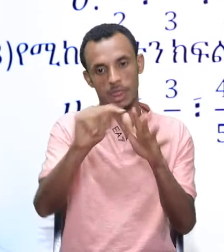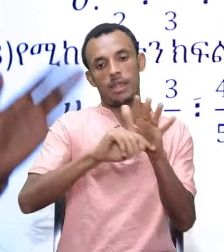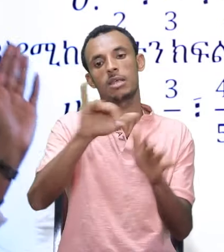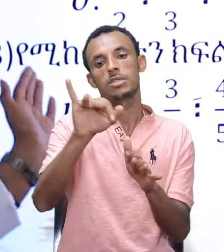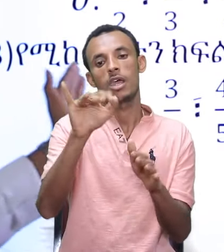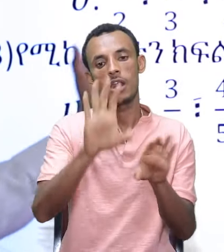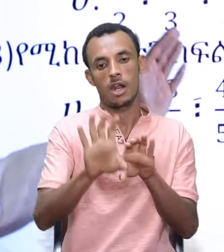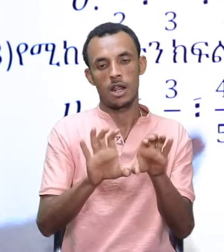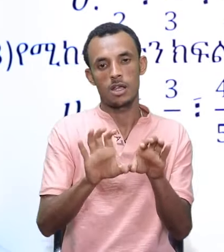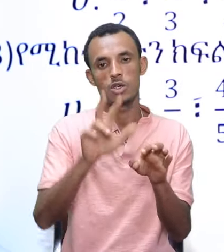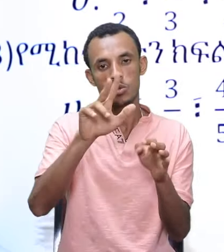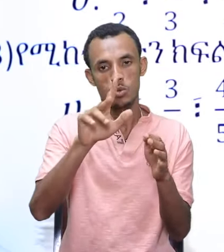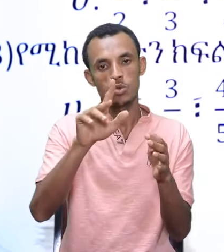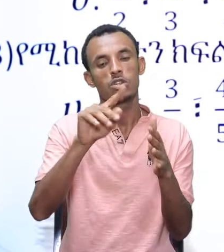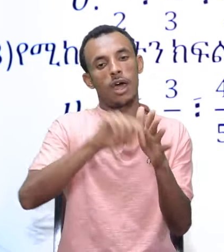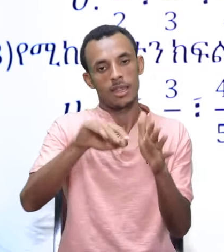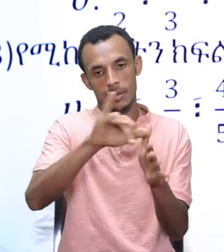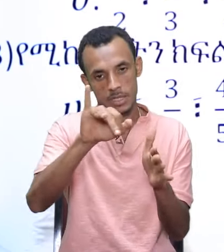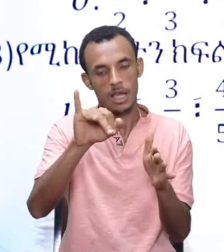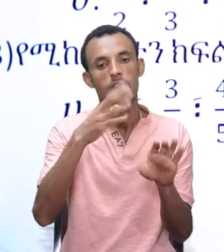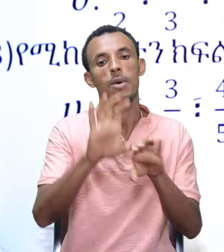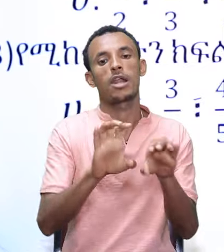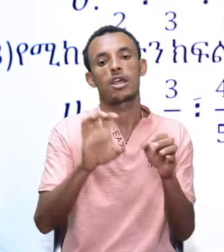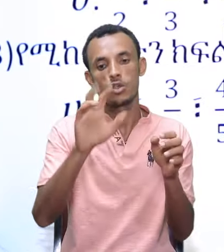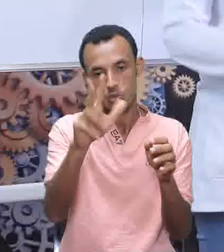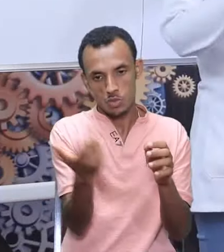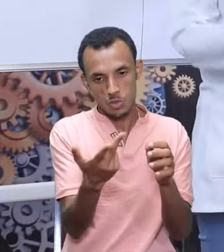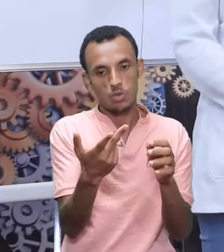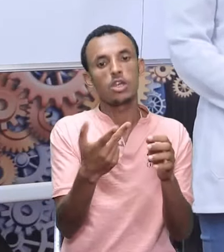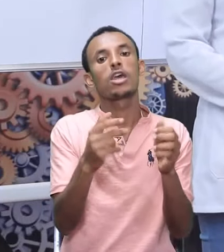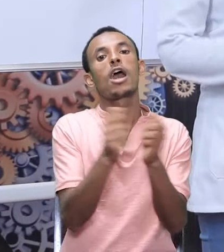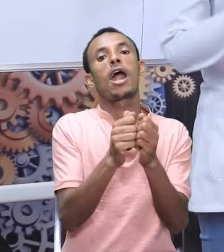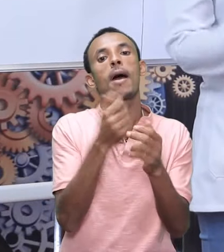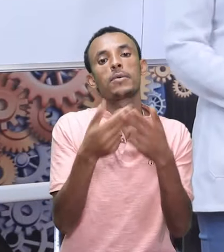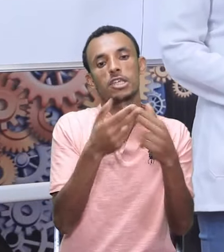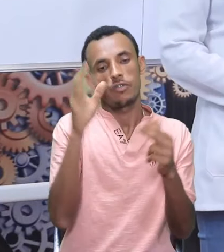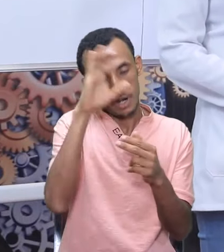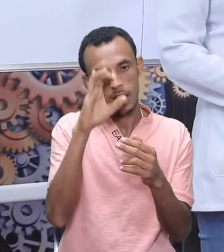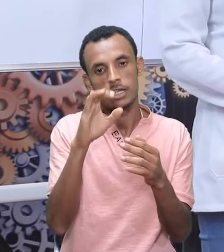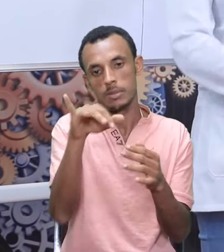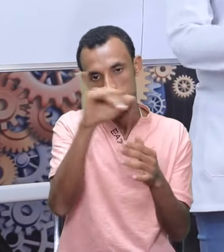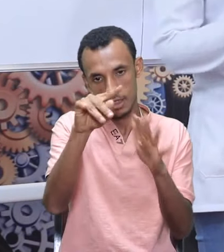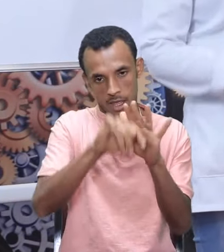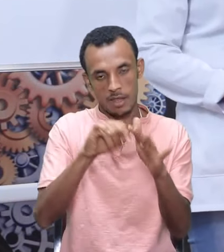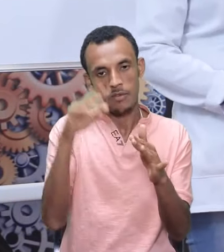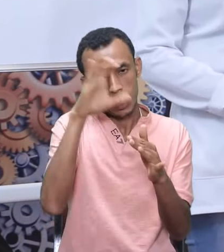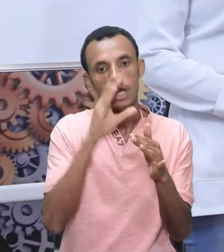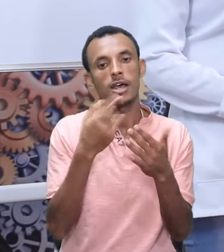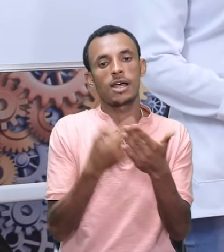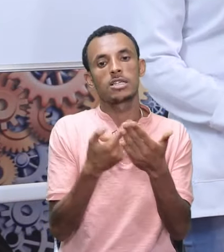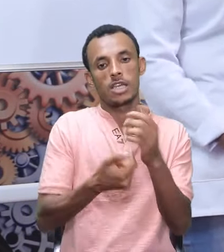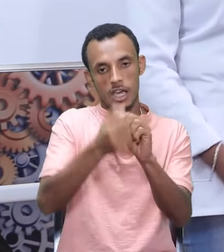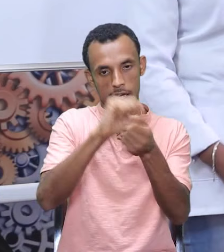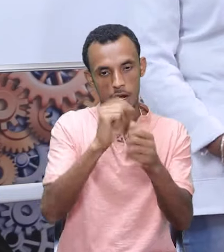እናረጋለን የሶስቱን ታህት ተመሳሳይ ለማድረግ የሶስቱን የጋራ ብዜት እንፈልጋለን ከዛ ወደ ተመሳሳይ ታትን ቀየርና ከቀየርን